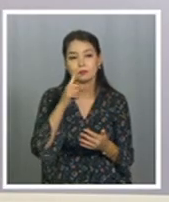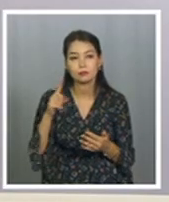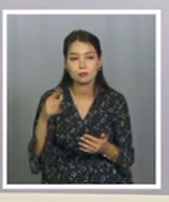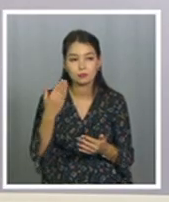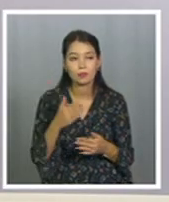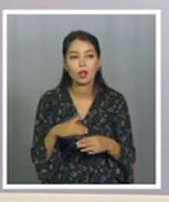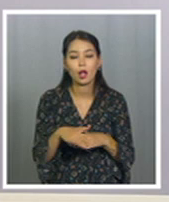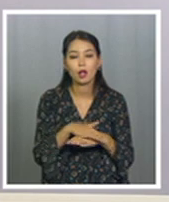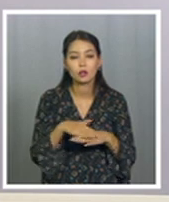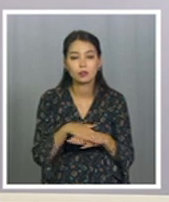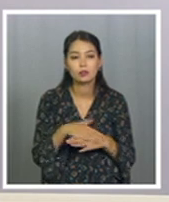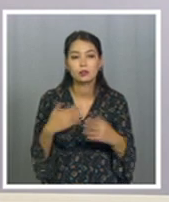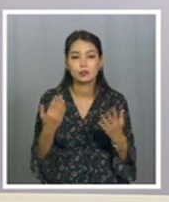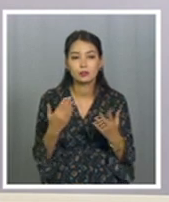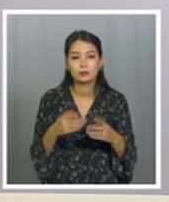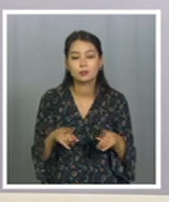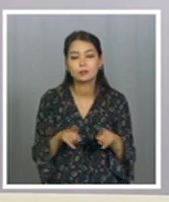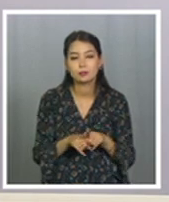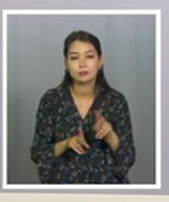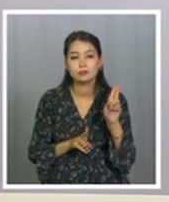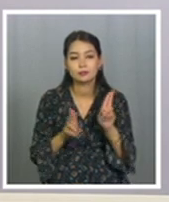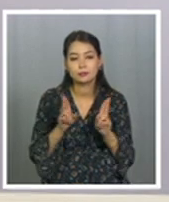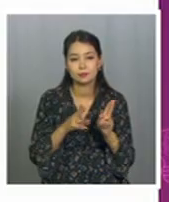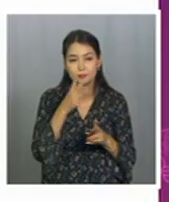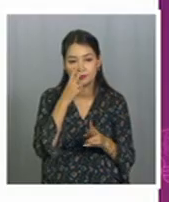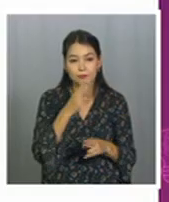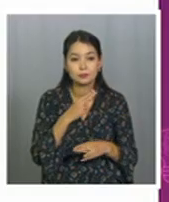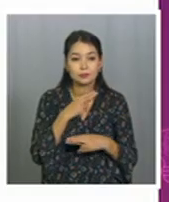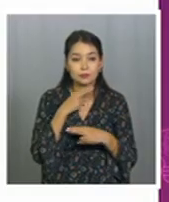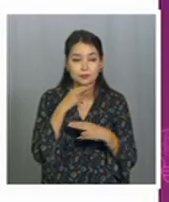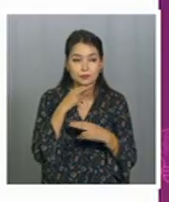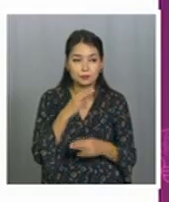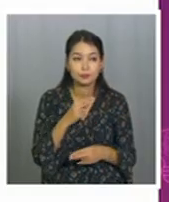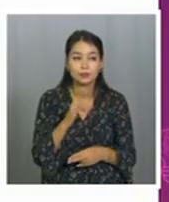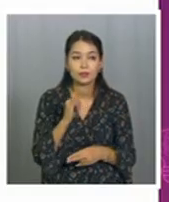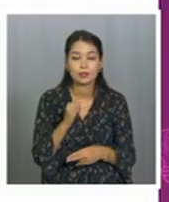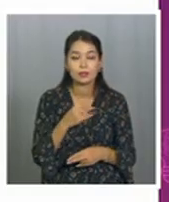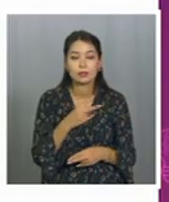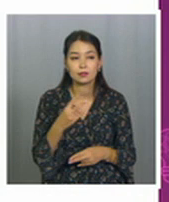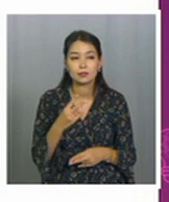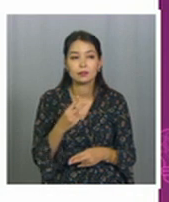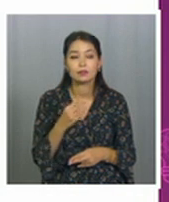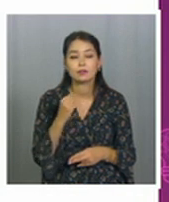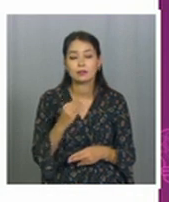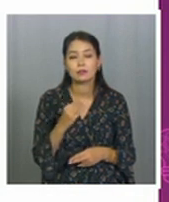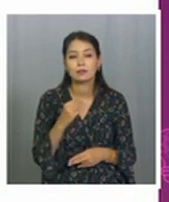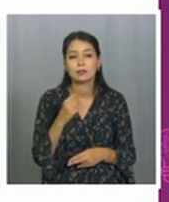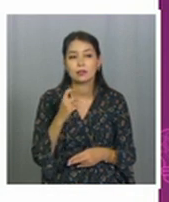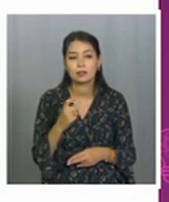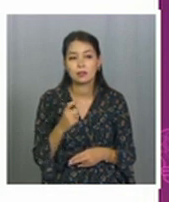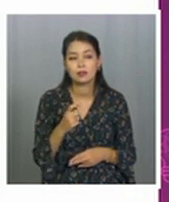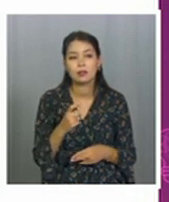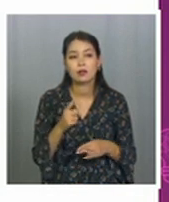ауданы. Нандай теореманы қарастырайық. Y-тен X-тен F, X, А,